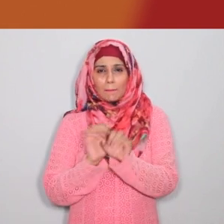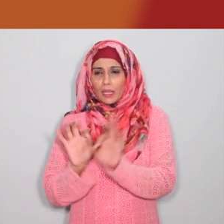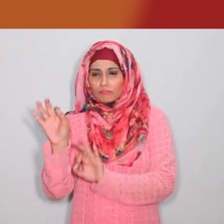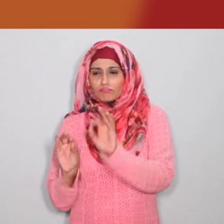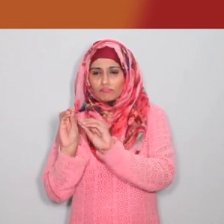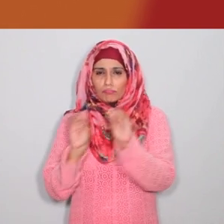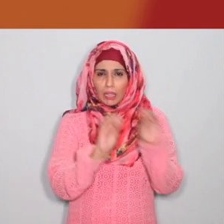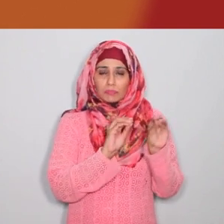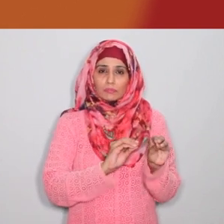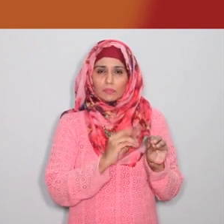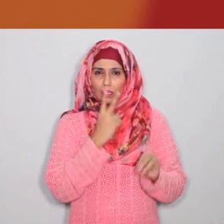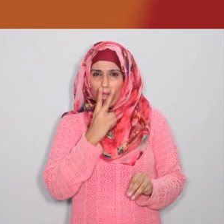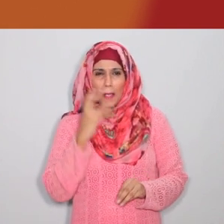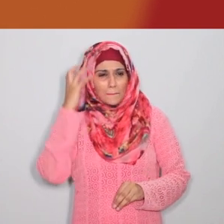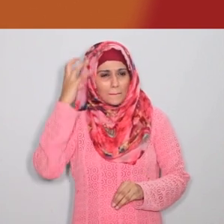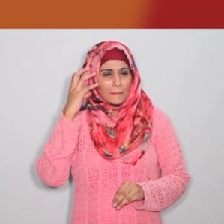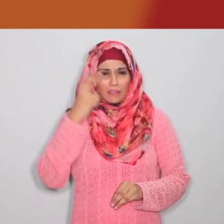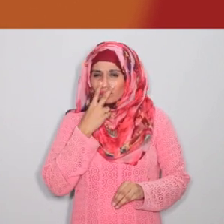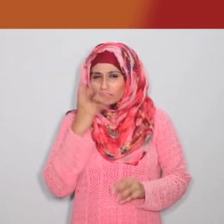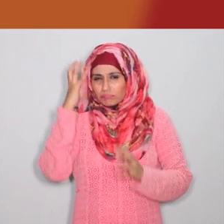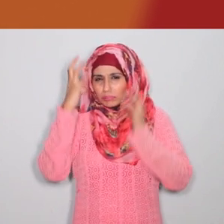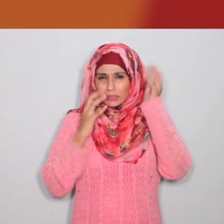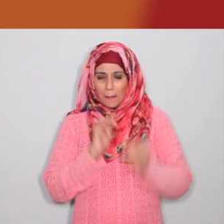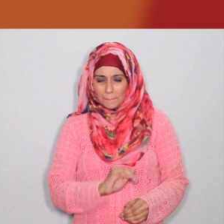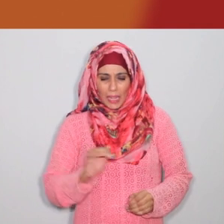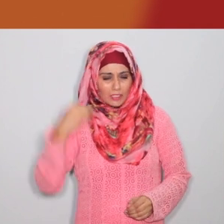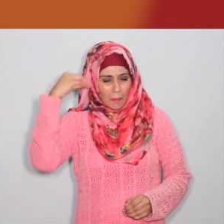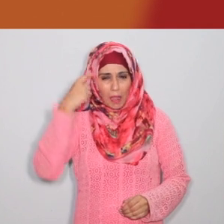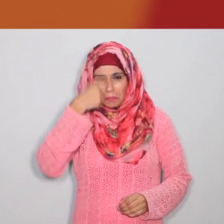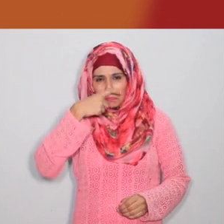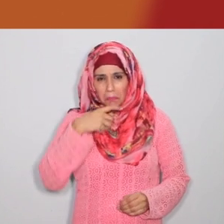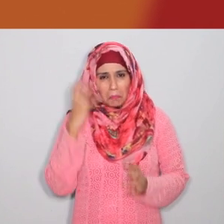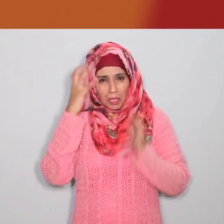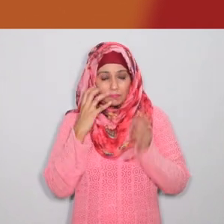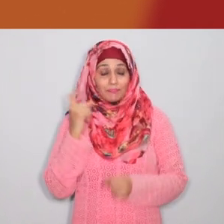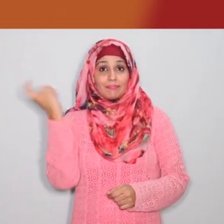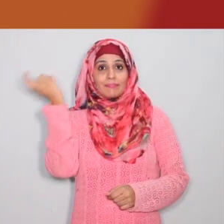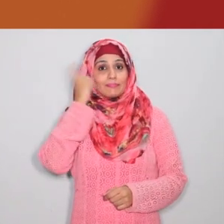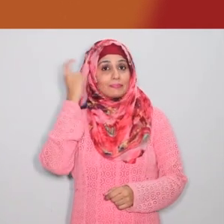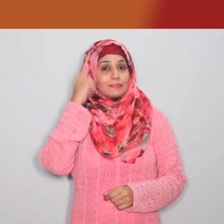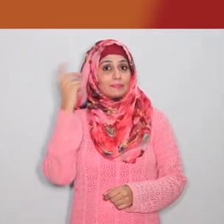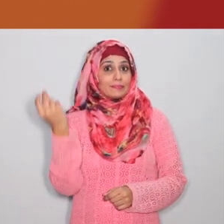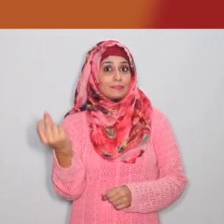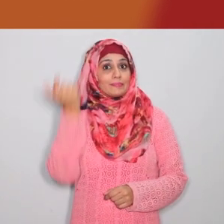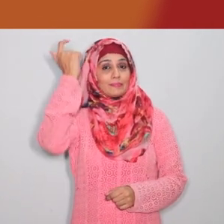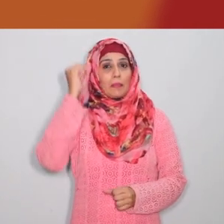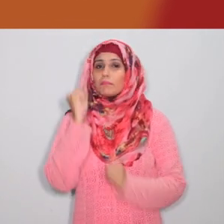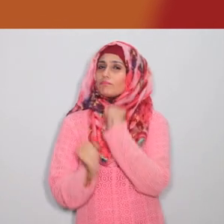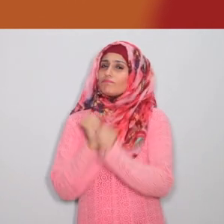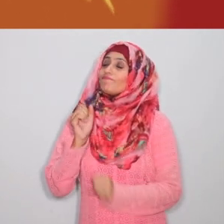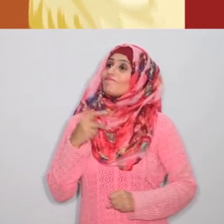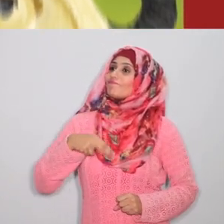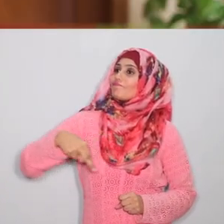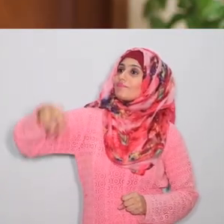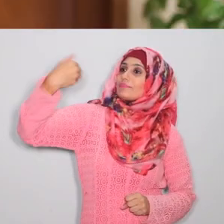था दूर बैठी मुनि को देखकर परेशान हो रही होंगी फिर उन्हें खिलाया और वहां से दौड़ती हुई